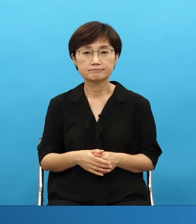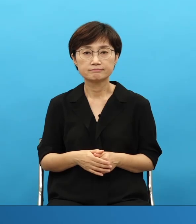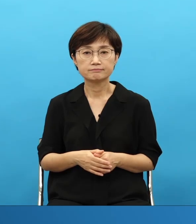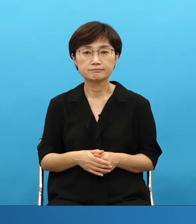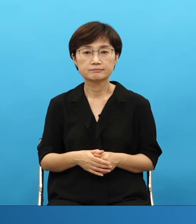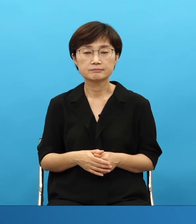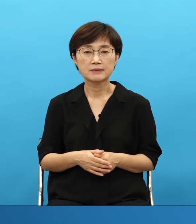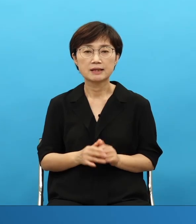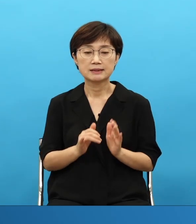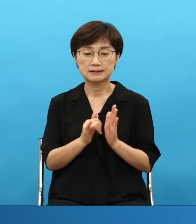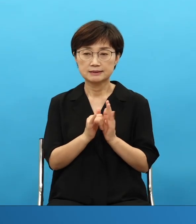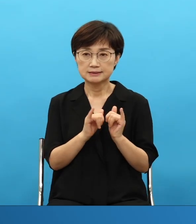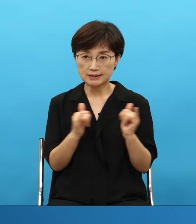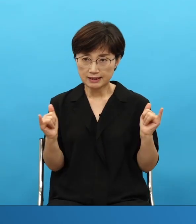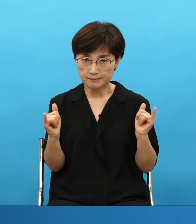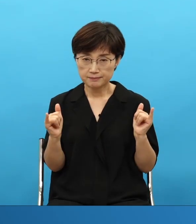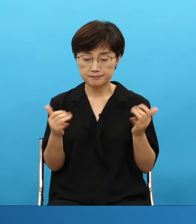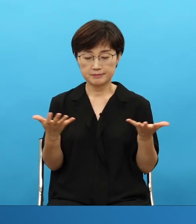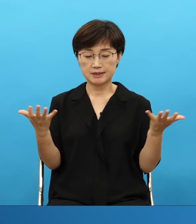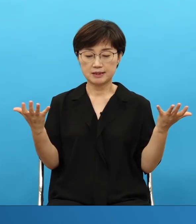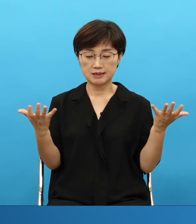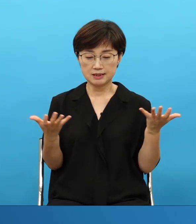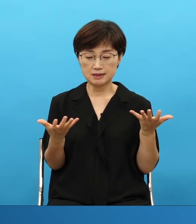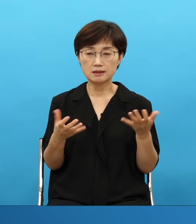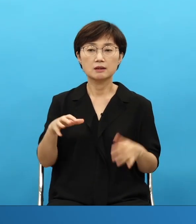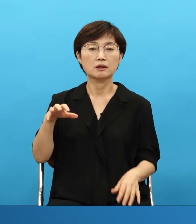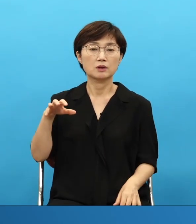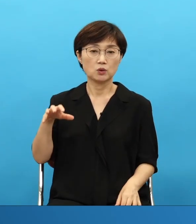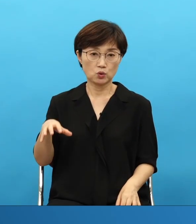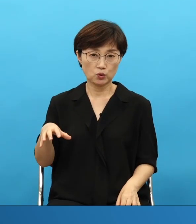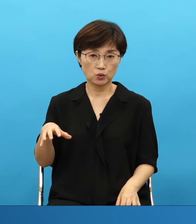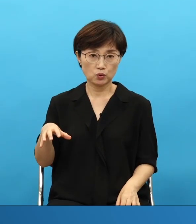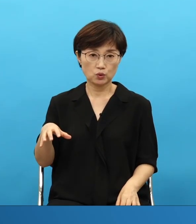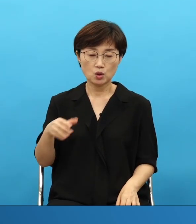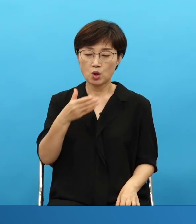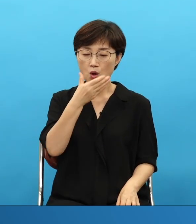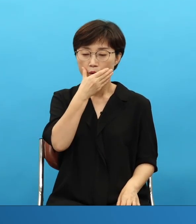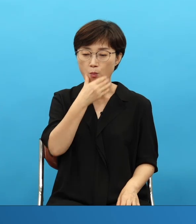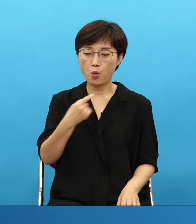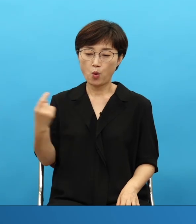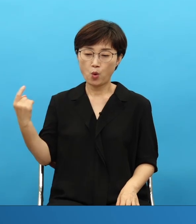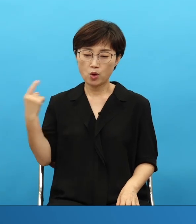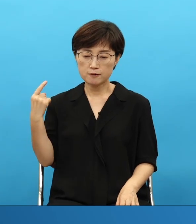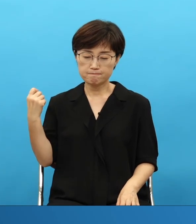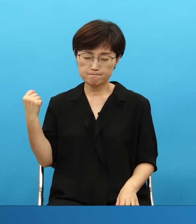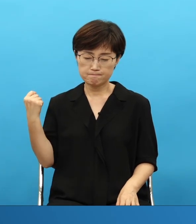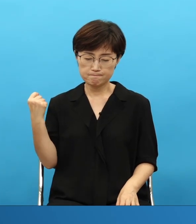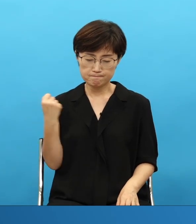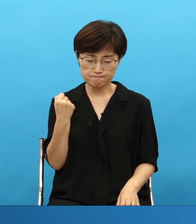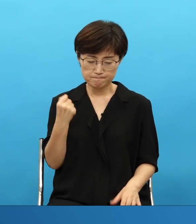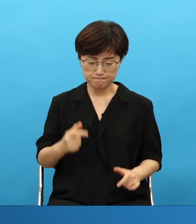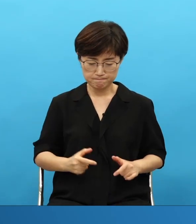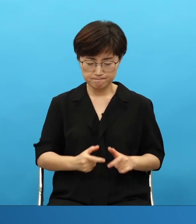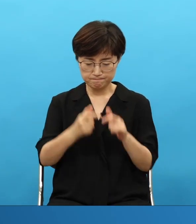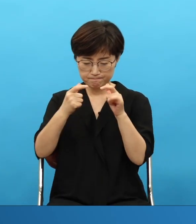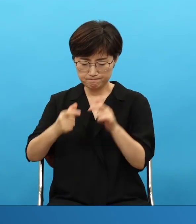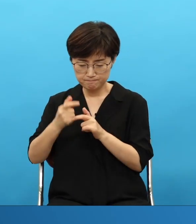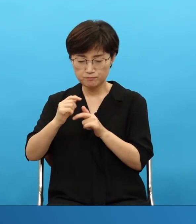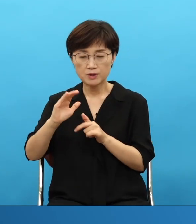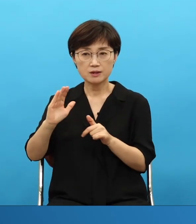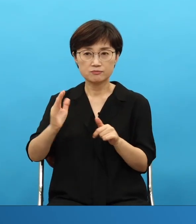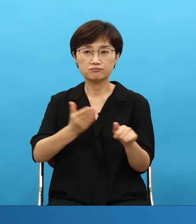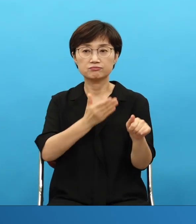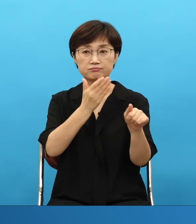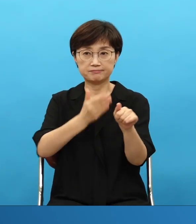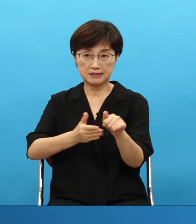모든 사람, 일, 현장 속에 순간순간 복음의 망대를 세우는 그리스도인의 축복 누리시기 바랍니다.